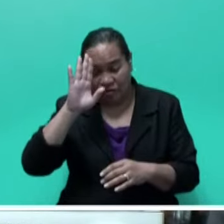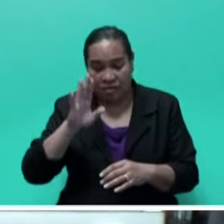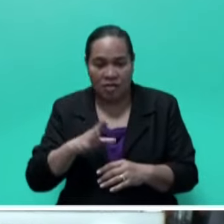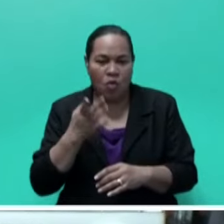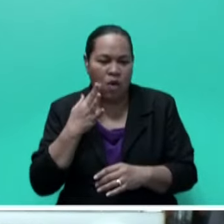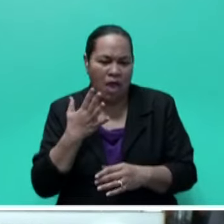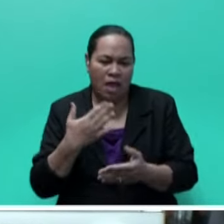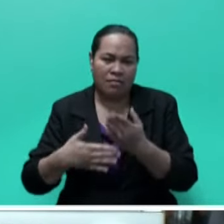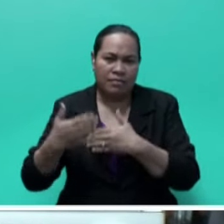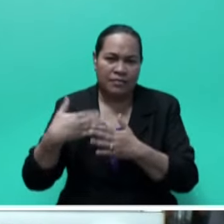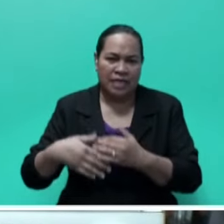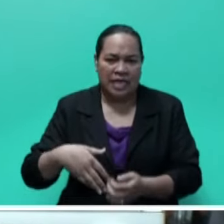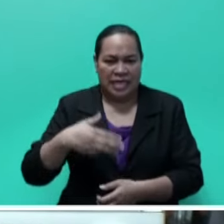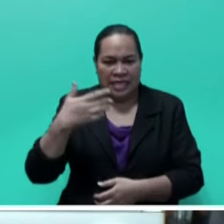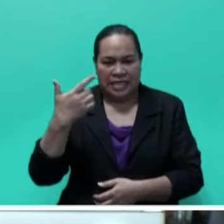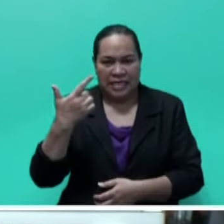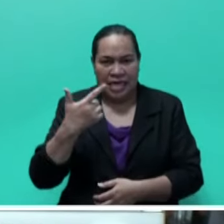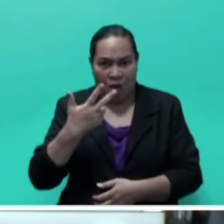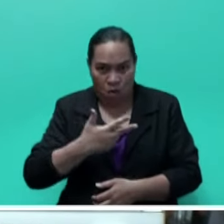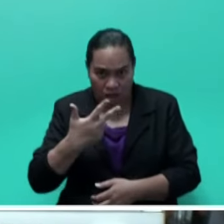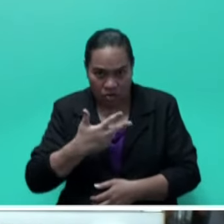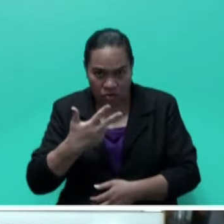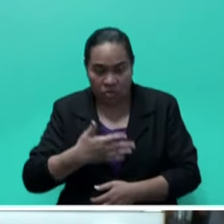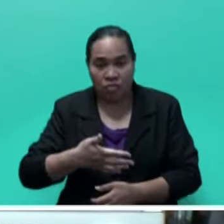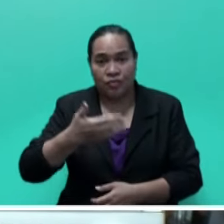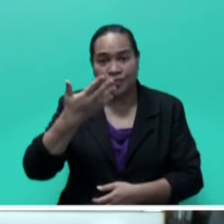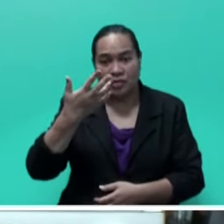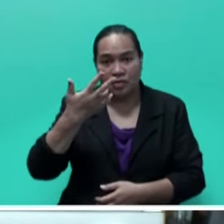ono. Wekawa. Wekawa.